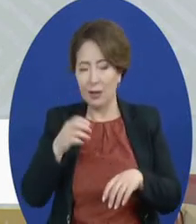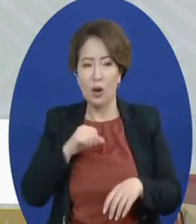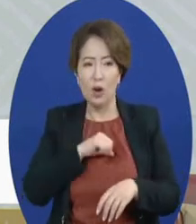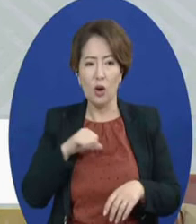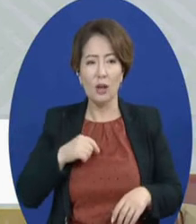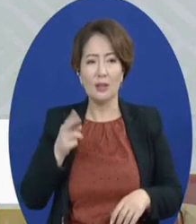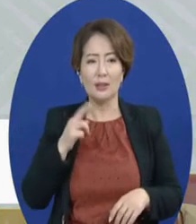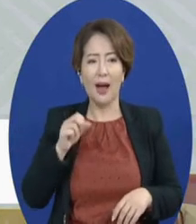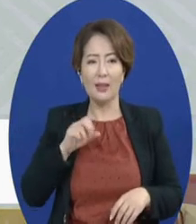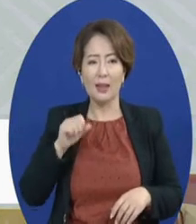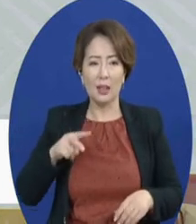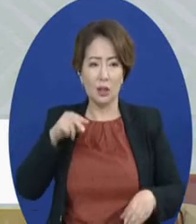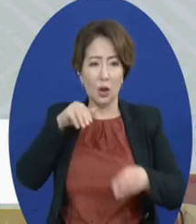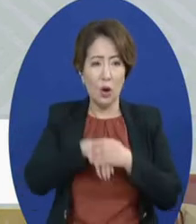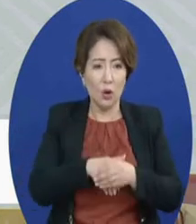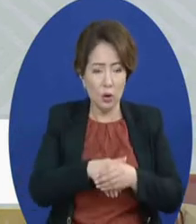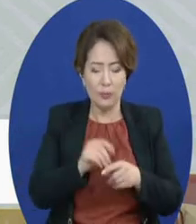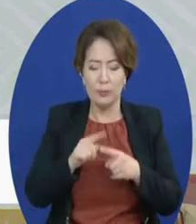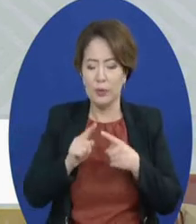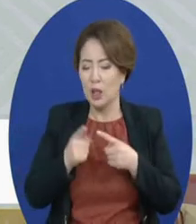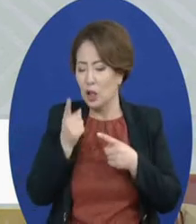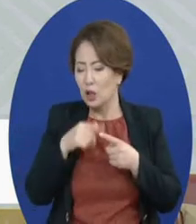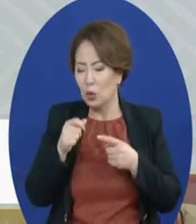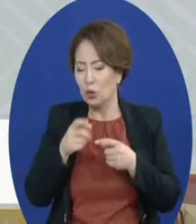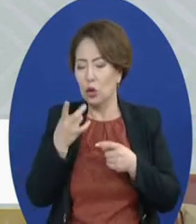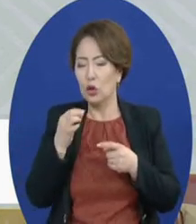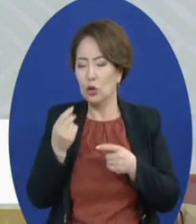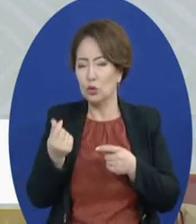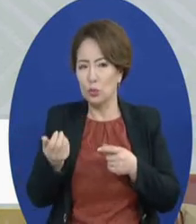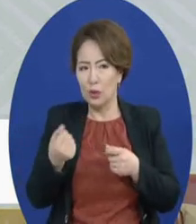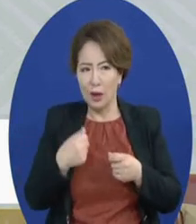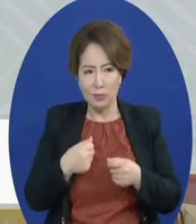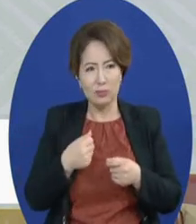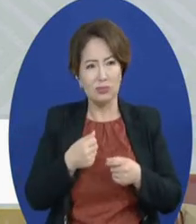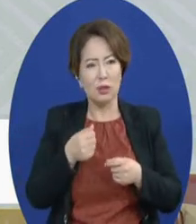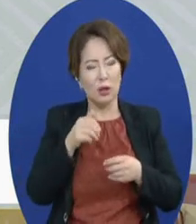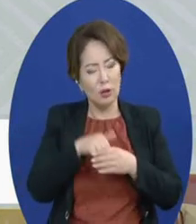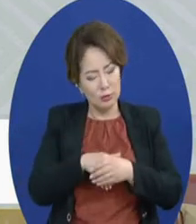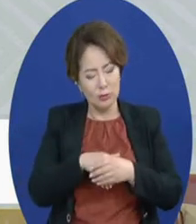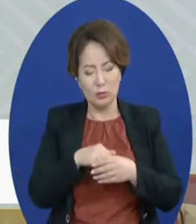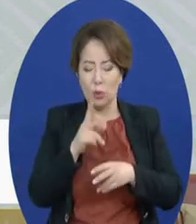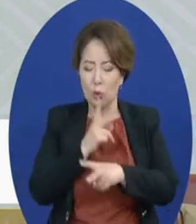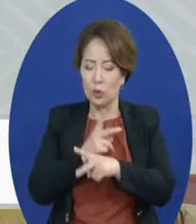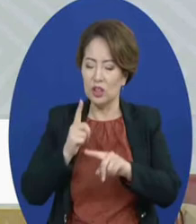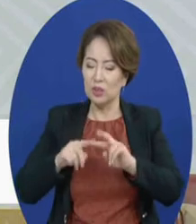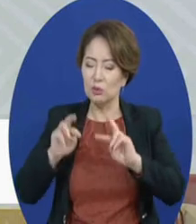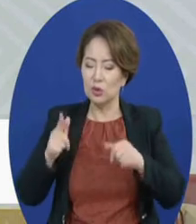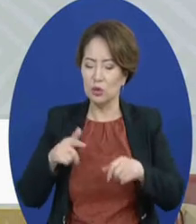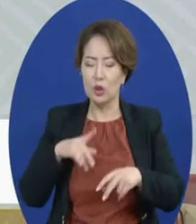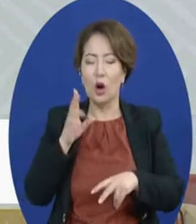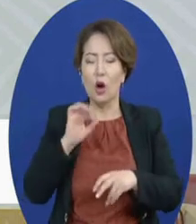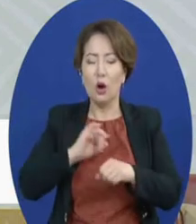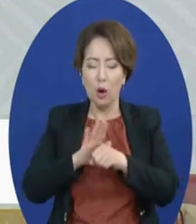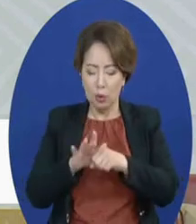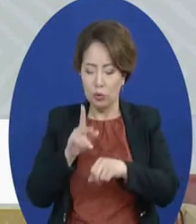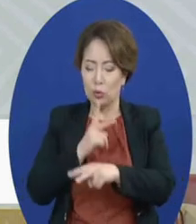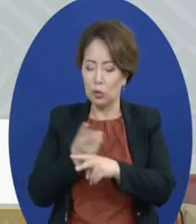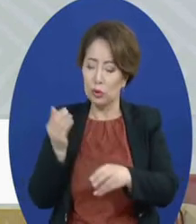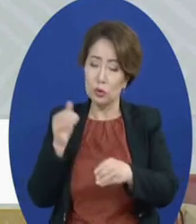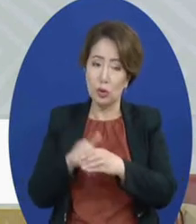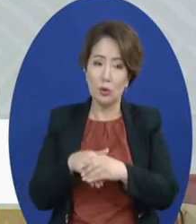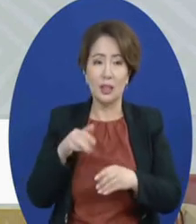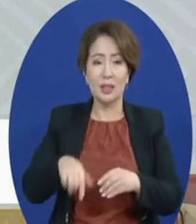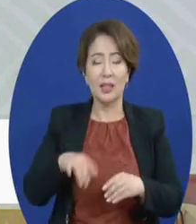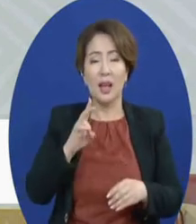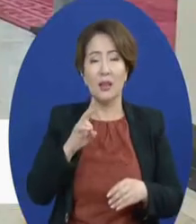энэ албан хаагчдыг даатгуулах нөгөө талаасаа нэг удаагийн нөхөн төлбөр олгох ийм хуулийн нэмэлт өөрчлөлтийг сая бид ковидын хуулинд энэ оруулж